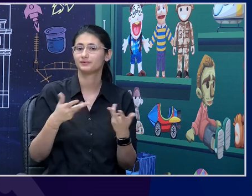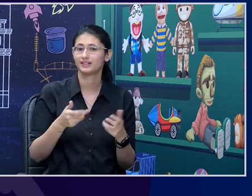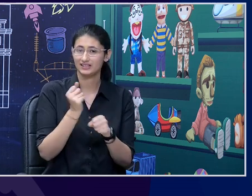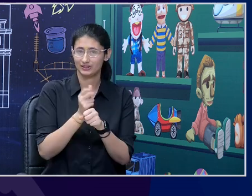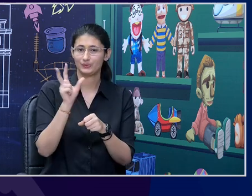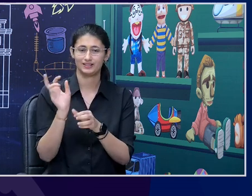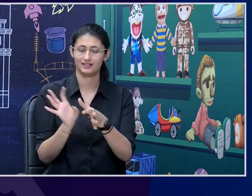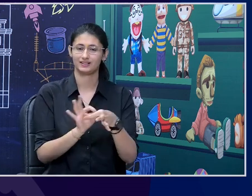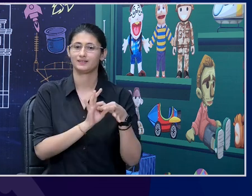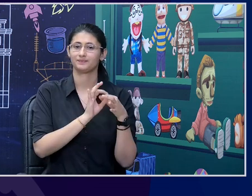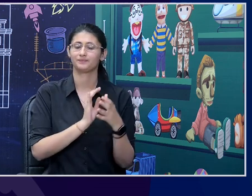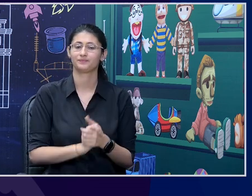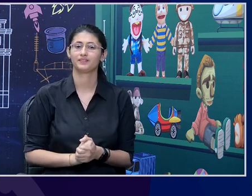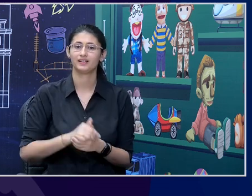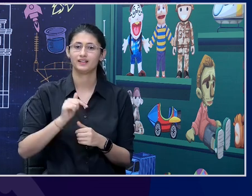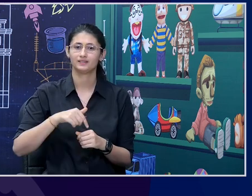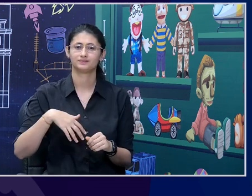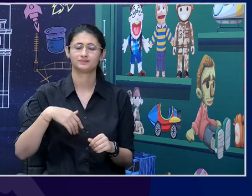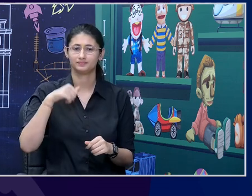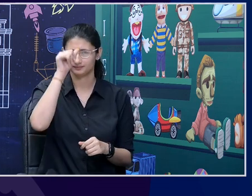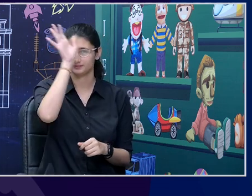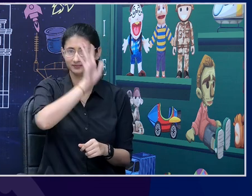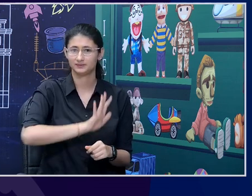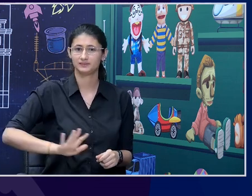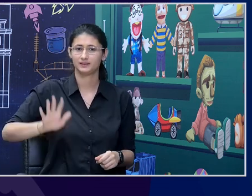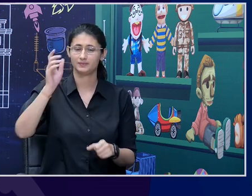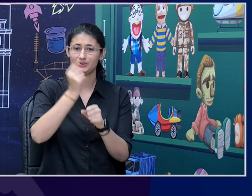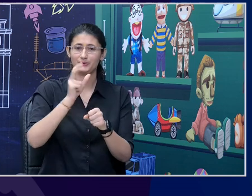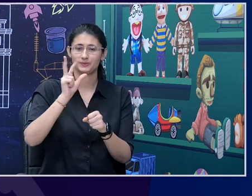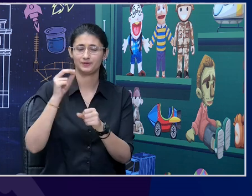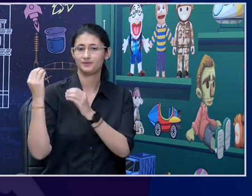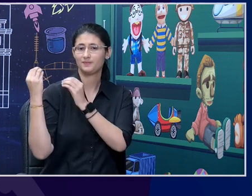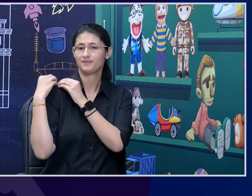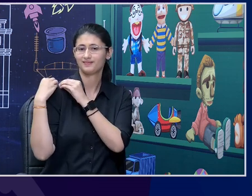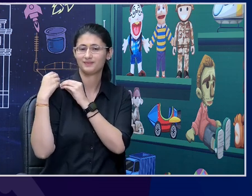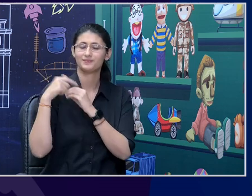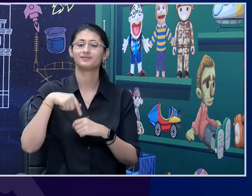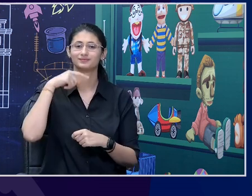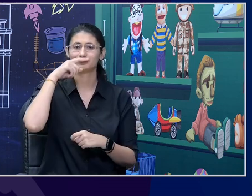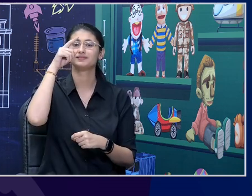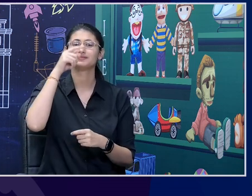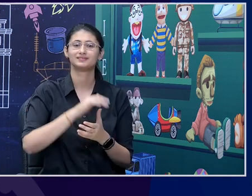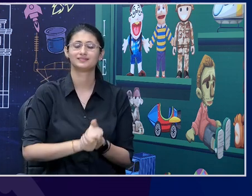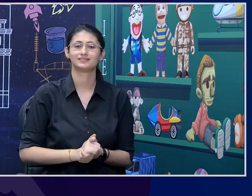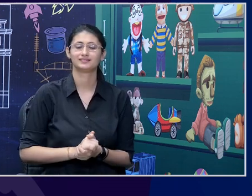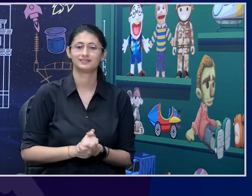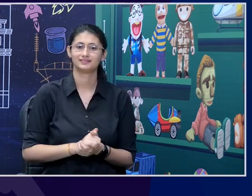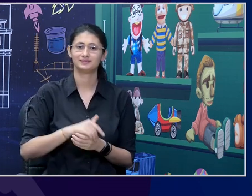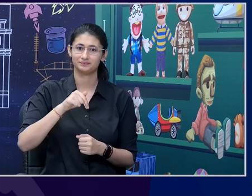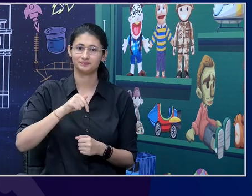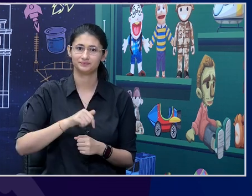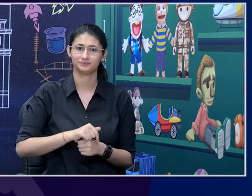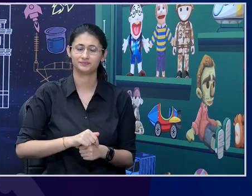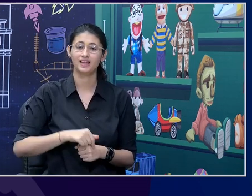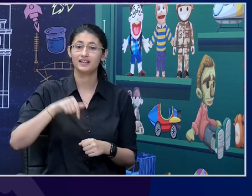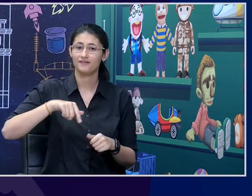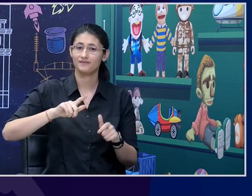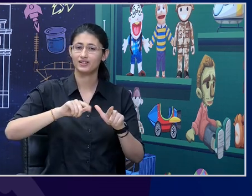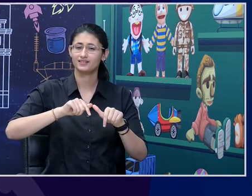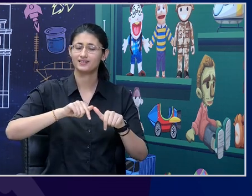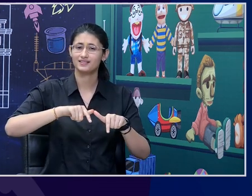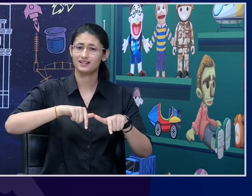तू शेयर विद यू सी आर प्राउड डेट इंडिया azumed डी g20 प्रेसीडेंसी एंड विल कन्वे इन डी g20 लीडर सबमिट फॉर डी फर्स्ट